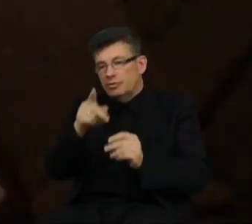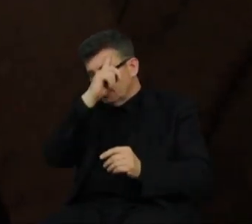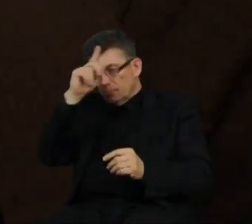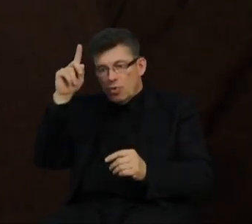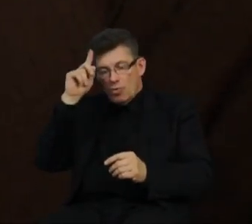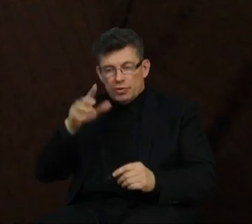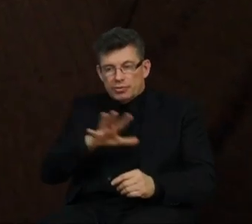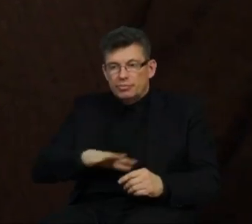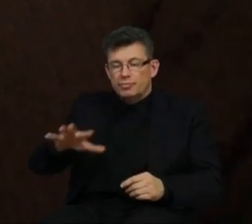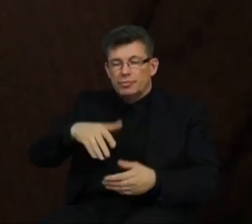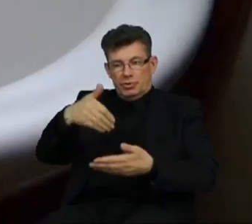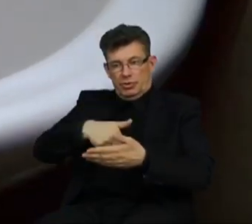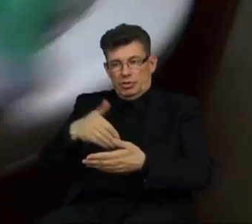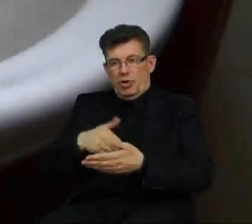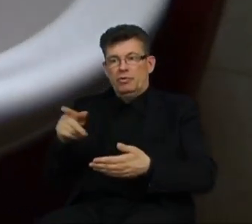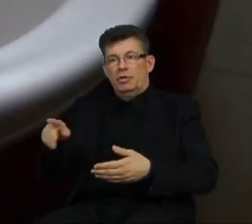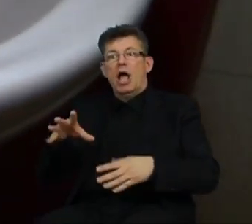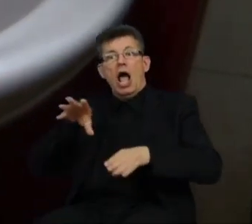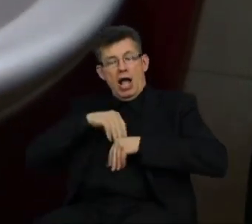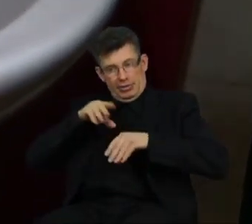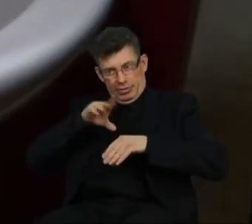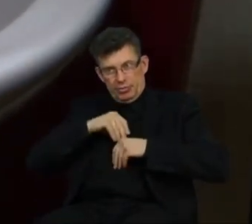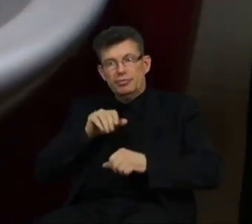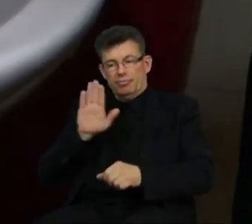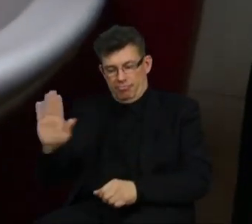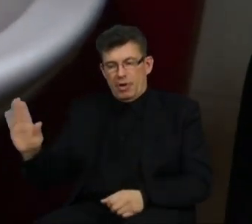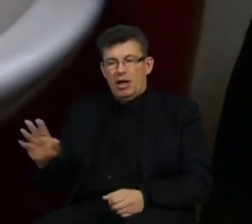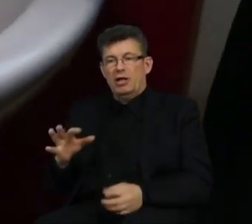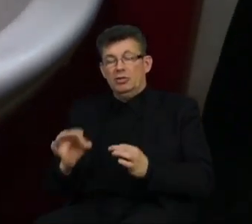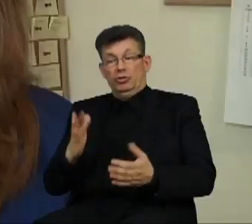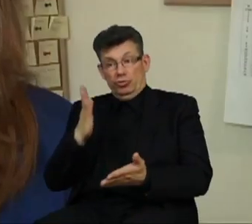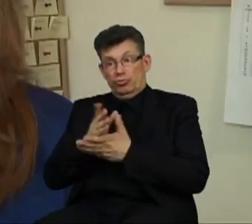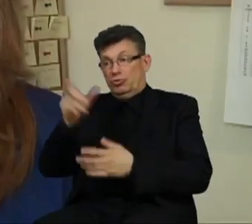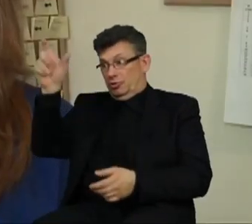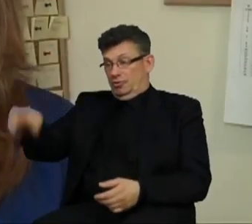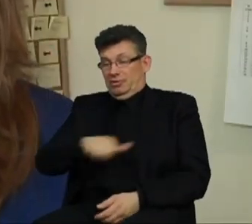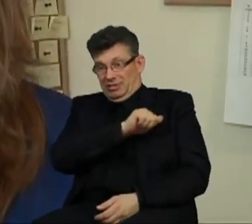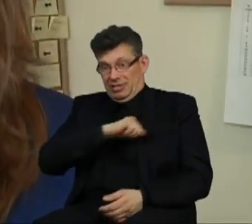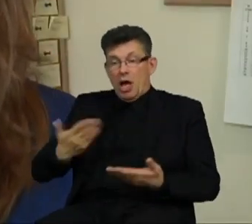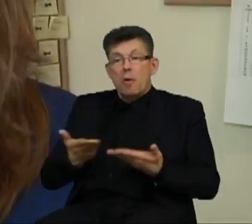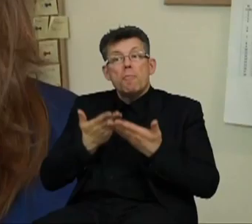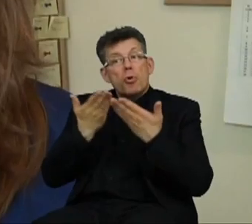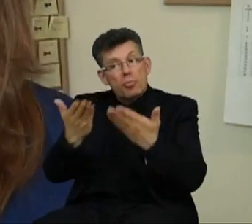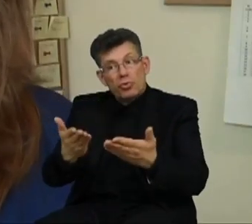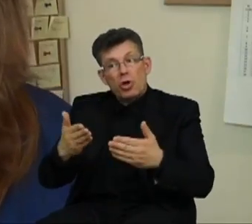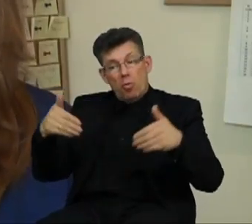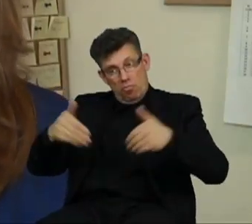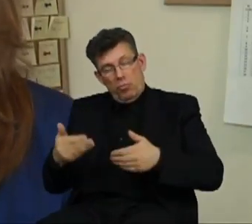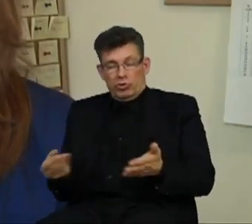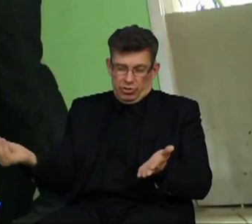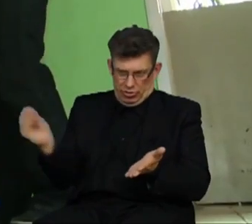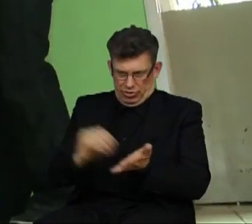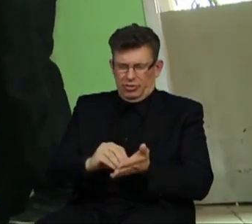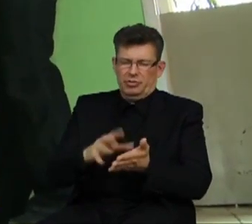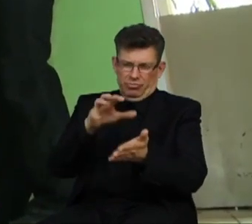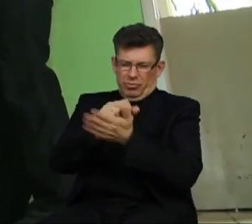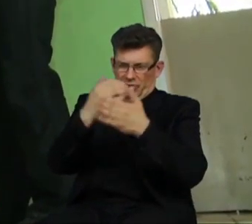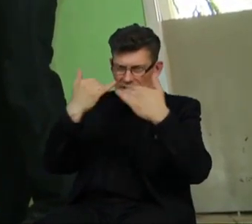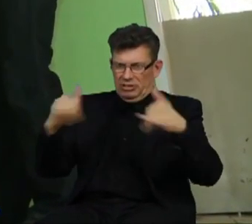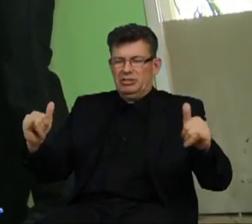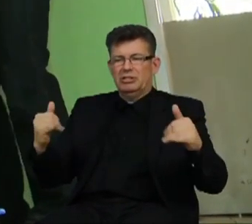jest pracownikiem akceptowanym. Pani Ola dziś już proponuje nawet, że może zająć się jeszcze dodatkowo